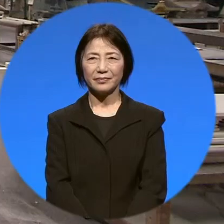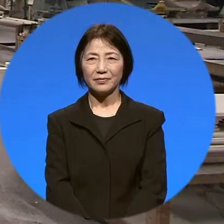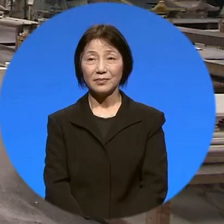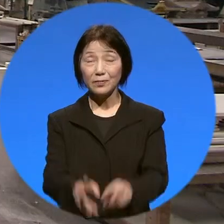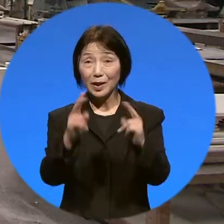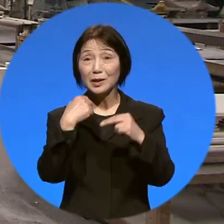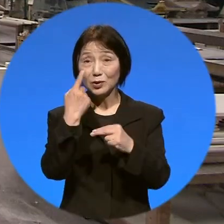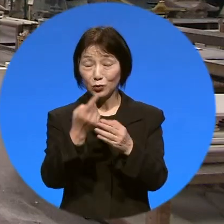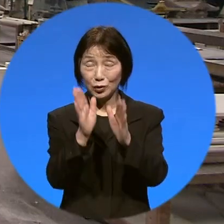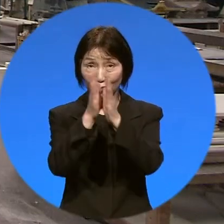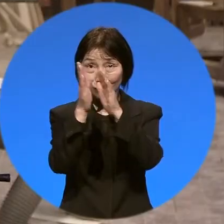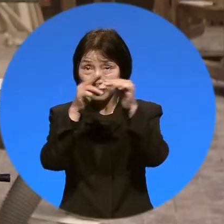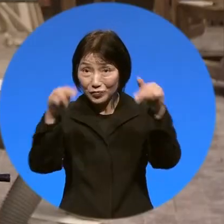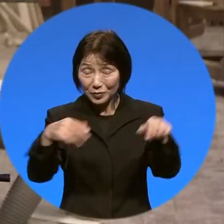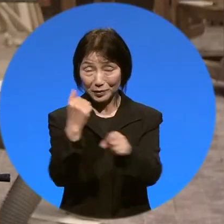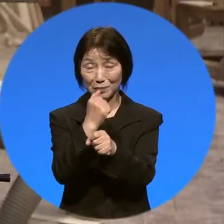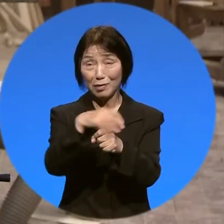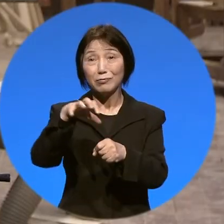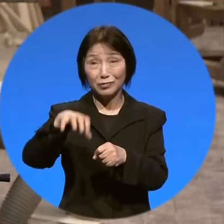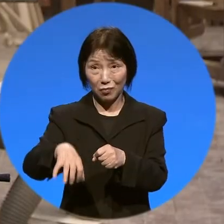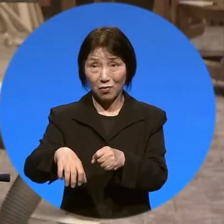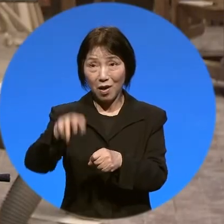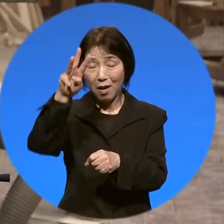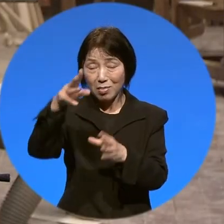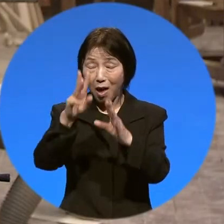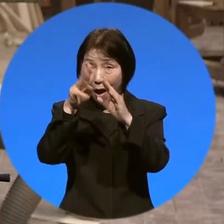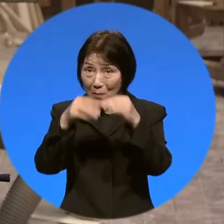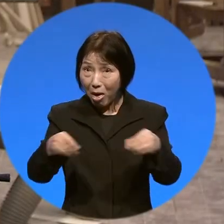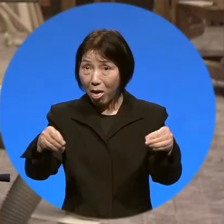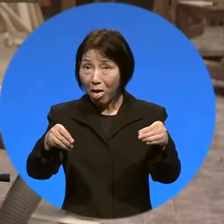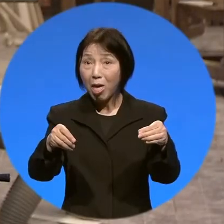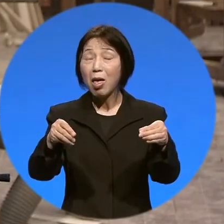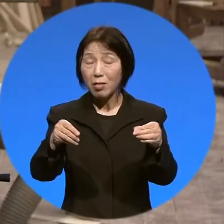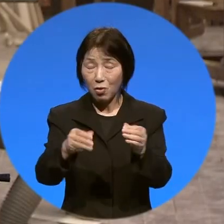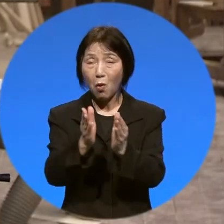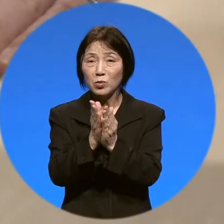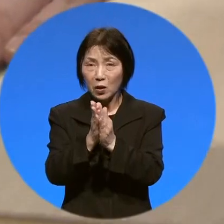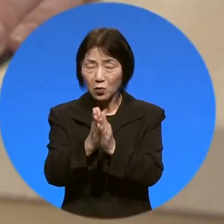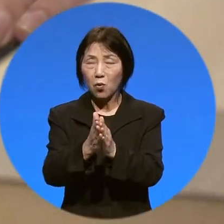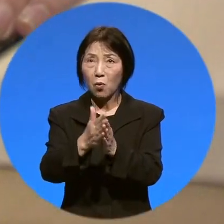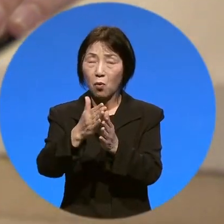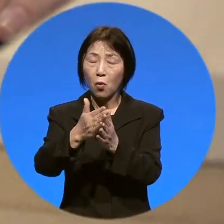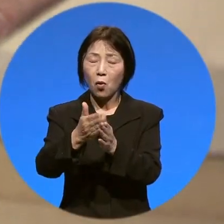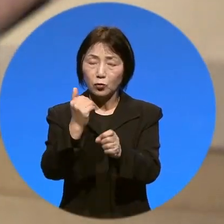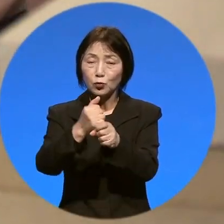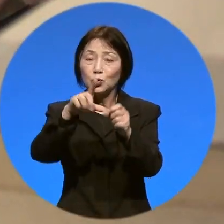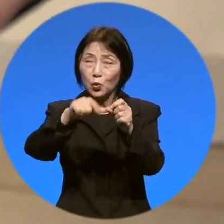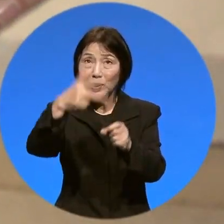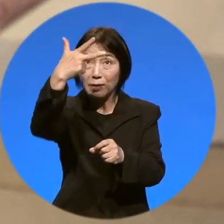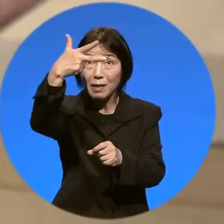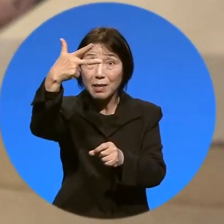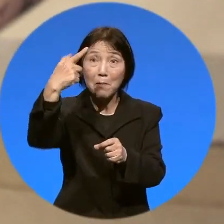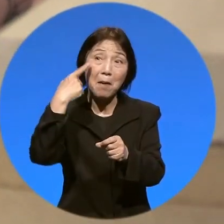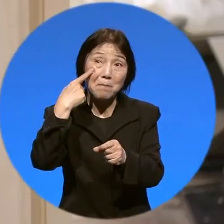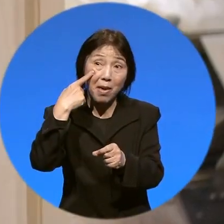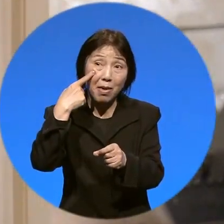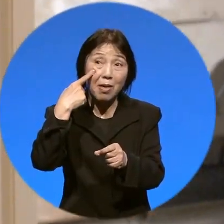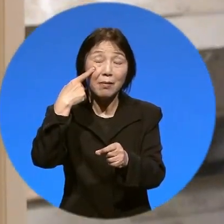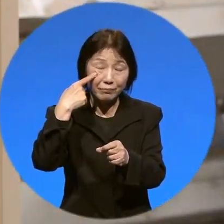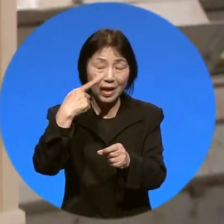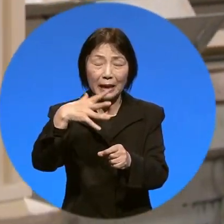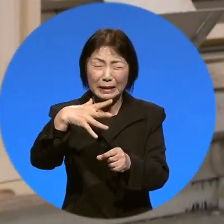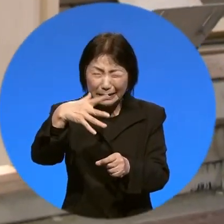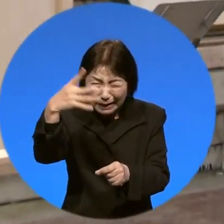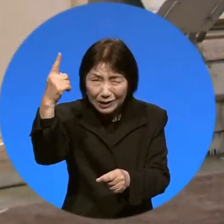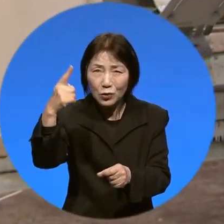橋口仏壇製作所は川鍋仏壇の製造工程の7部門のうち一番最初の生